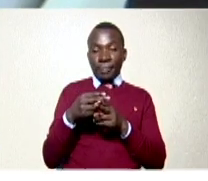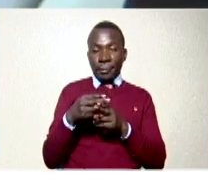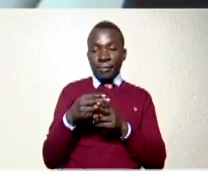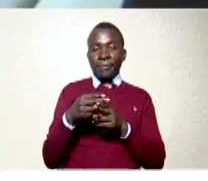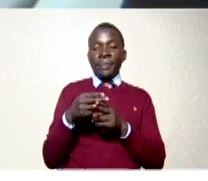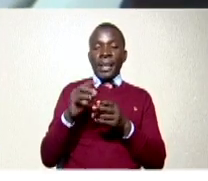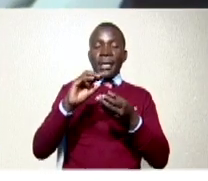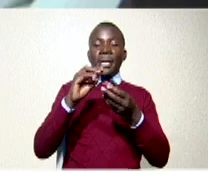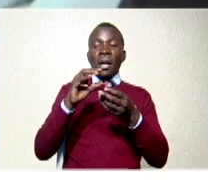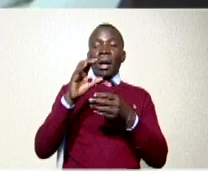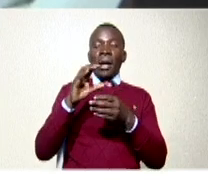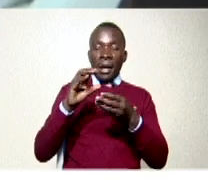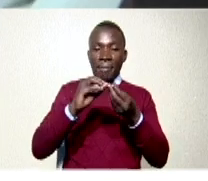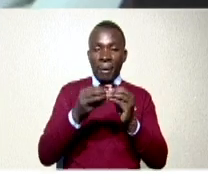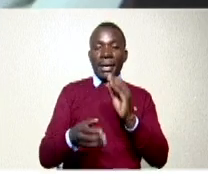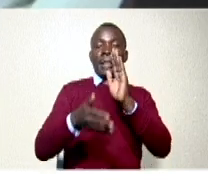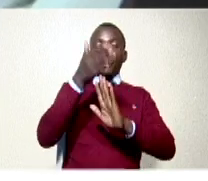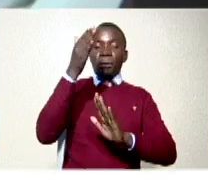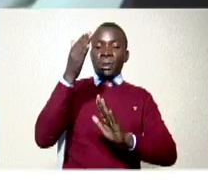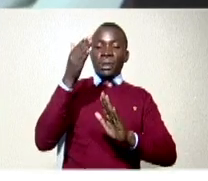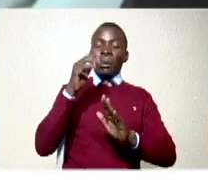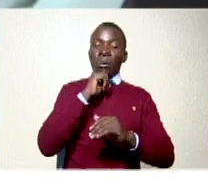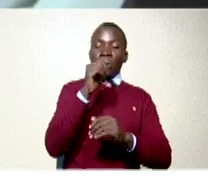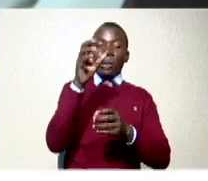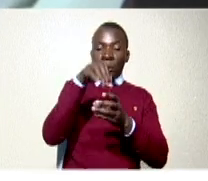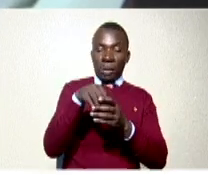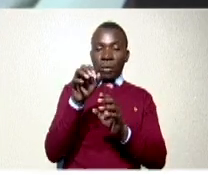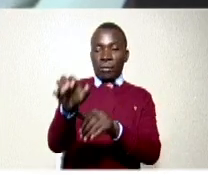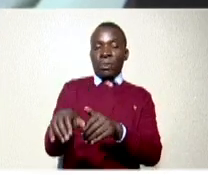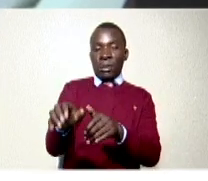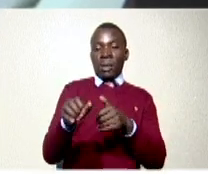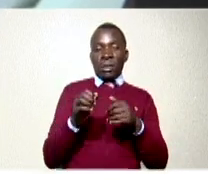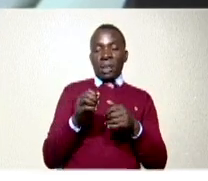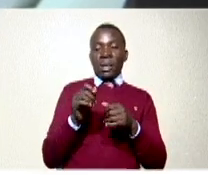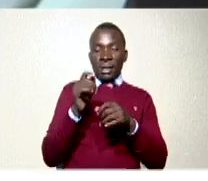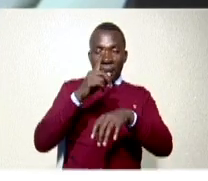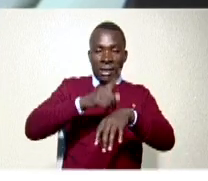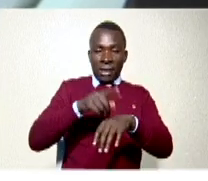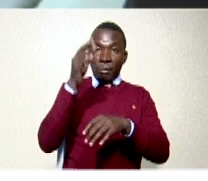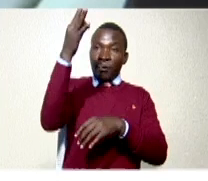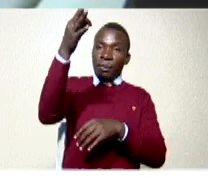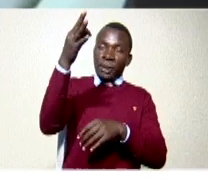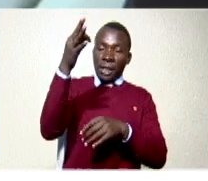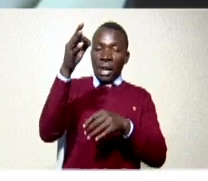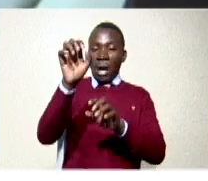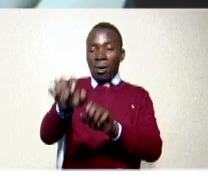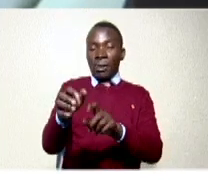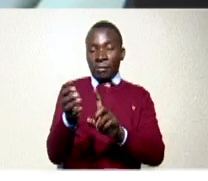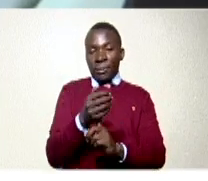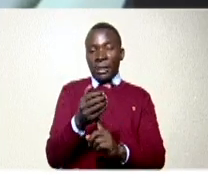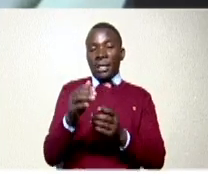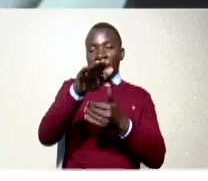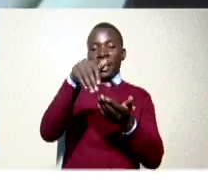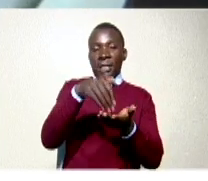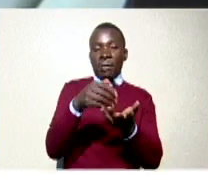composite index ya economic activity, imibare yihuse tutashyizemo iby'ubuhinzi. Ubwo buhinzi buzabonekera ikigo cy'irushanwa kibubonye